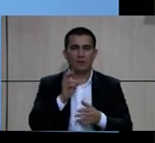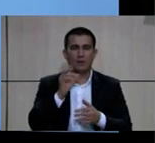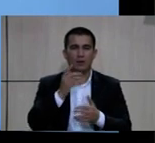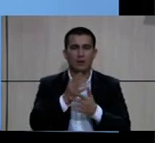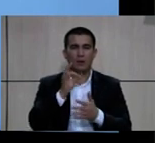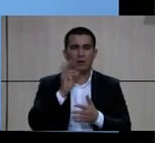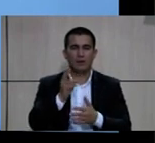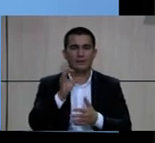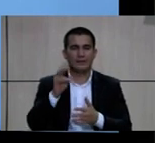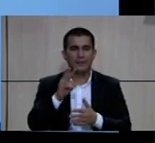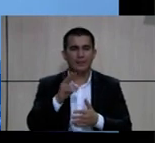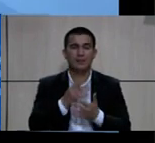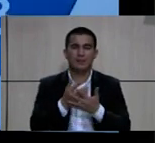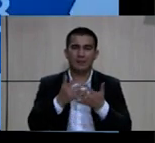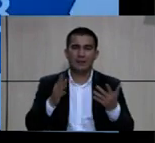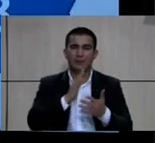iborat.